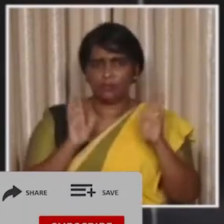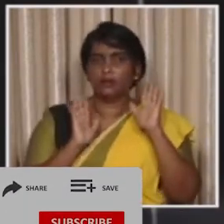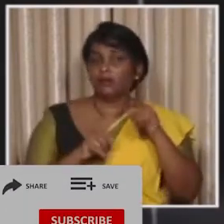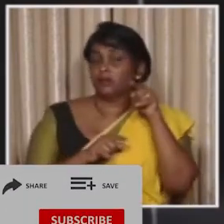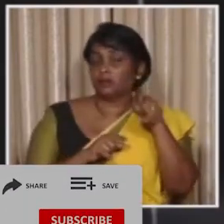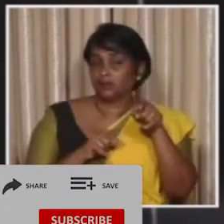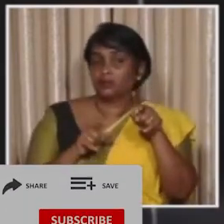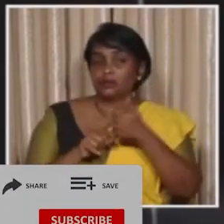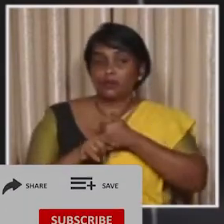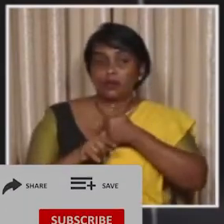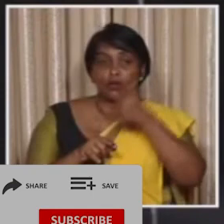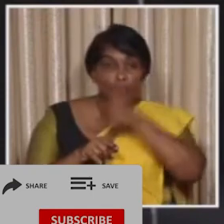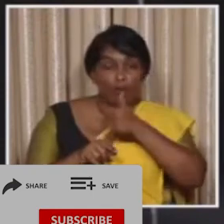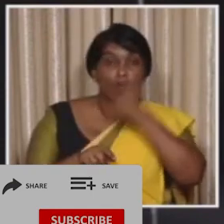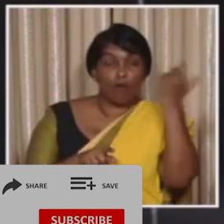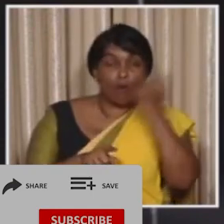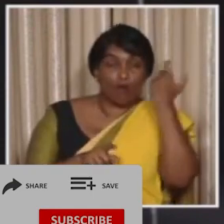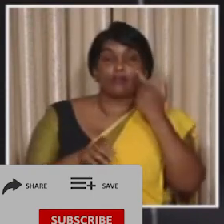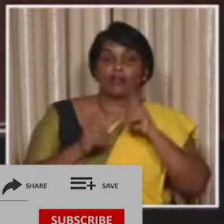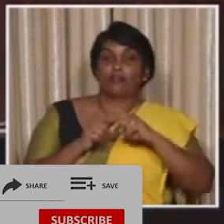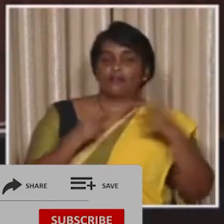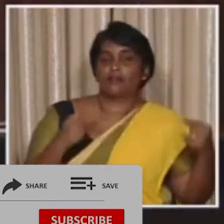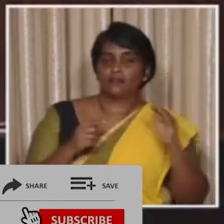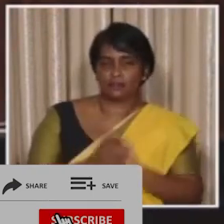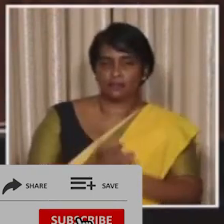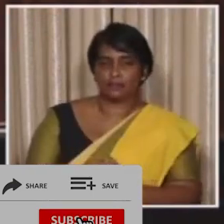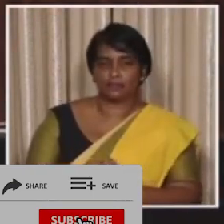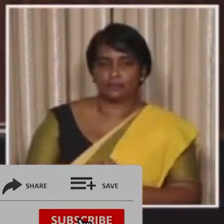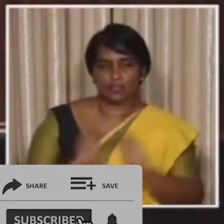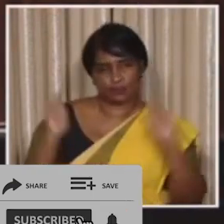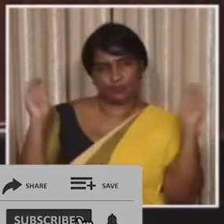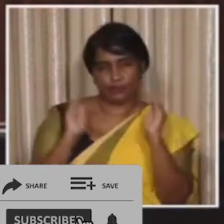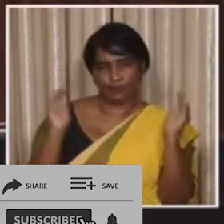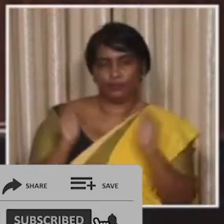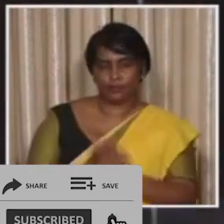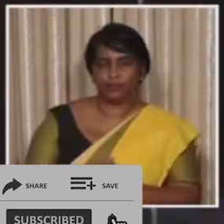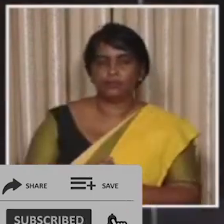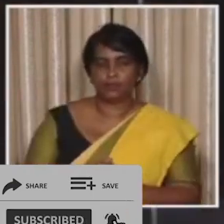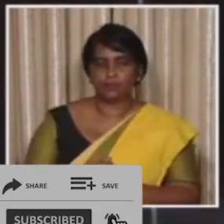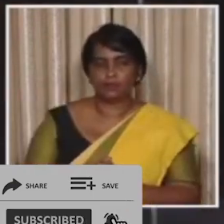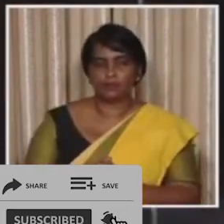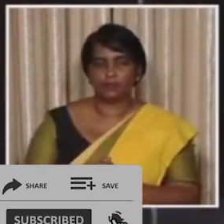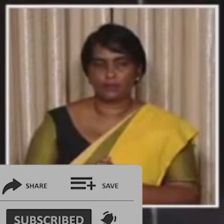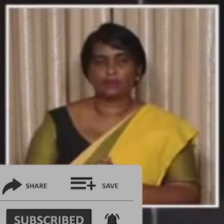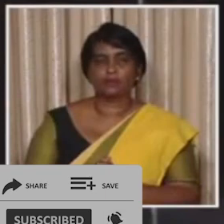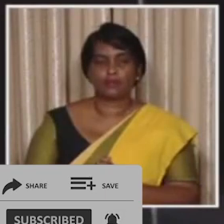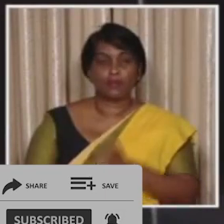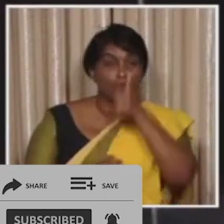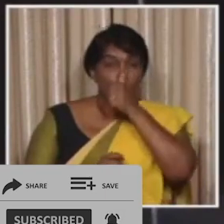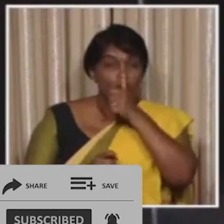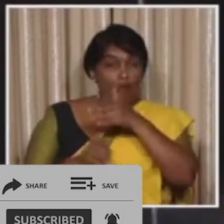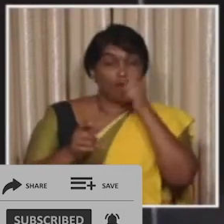වෙලා තියෙන හොරගම් හොයන එකට වෙනම කමිටුවක් දාන්න. Honorable Vimal Veeravansa please be brief about it. හොඳයි මම අවසන් කරනවා. ඔතන වෙලා තියෙන හොරගම් හොයන්න